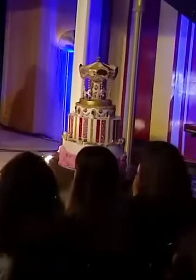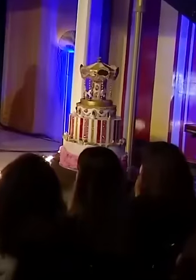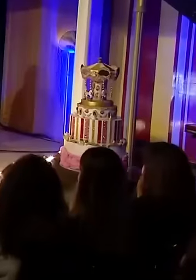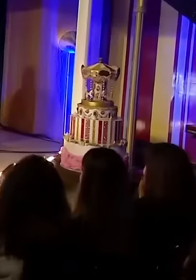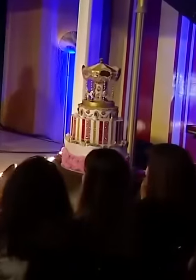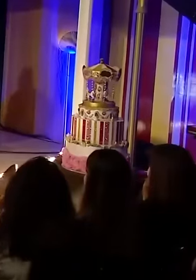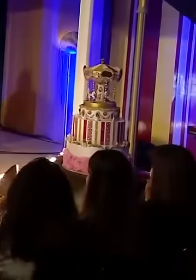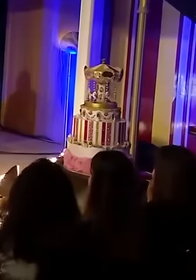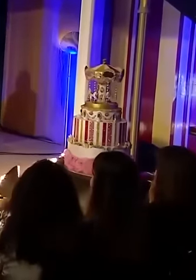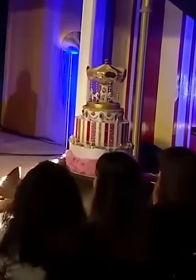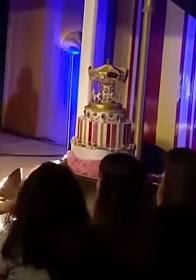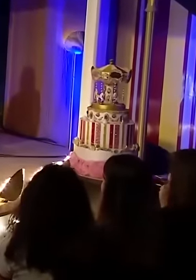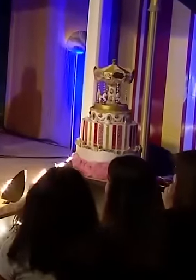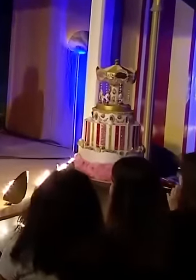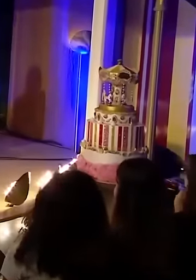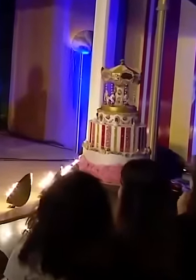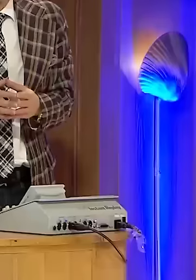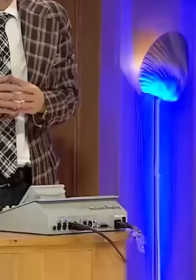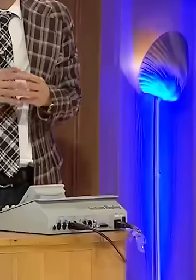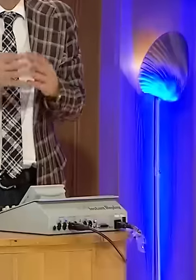başladı. Sonra yaptığımız bir